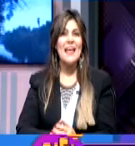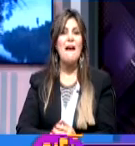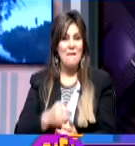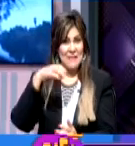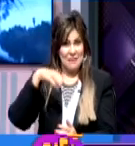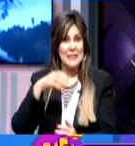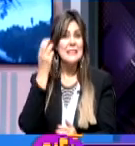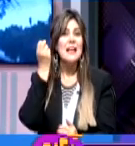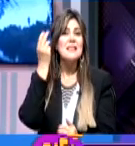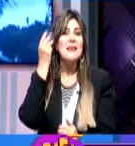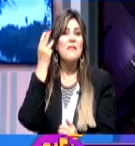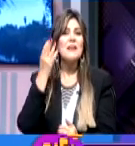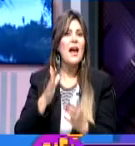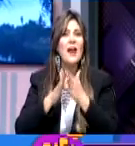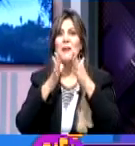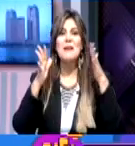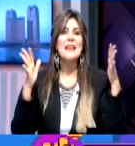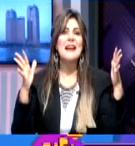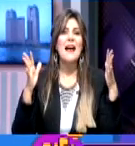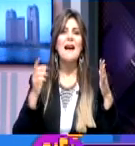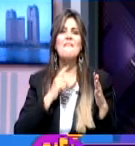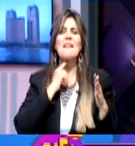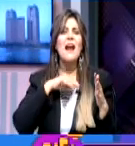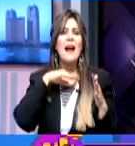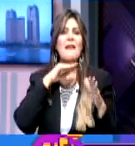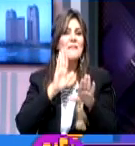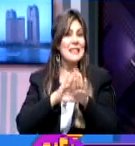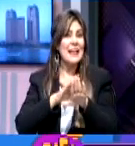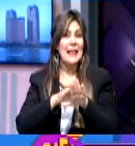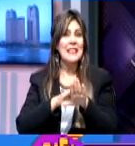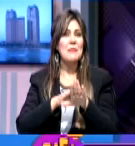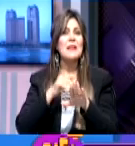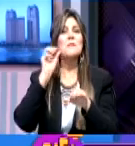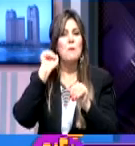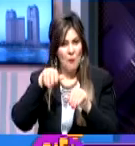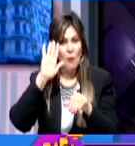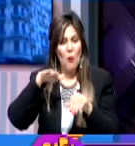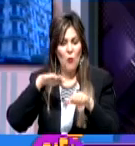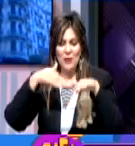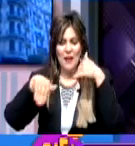كبيره مدينه الثقافه وفيها كافه الخدمات معموله لذوي الاعاقه.